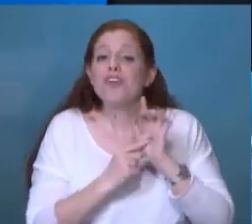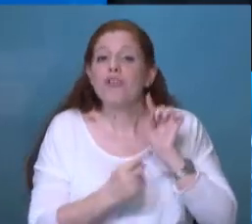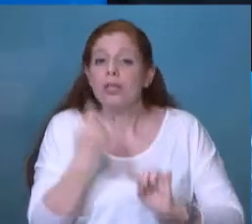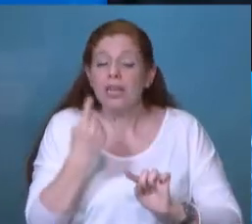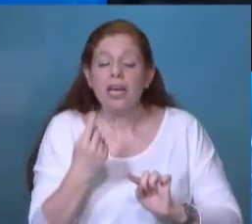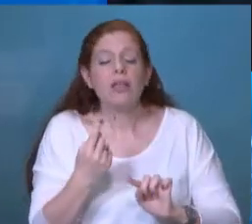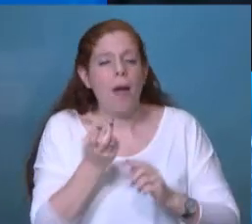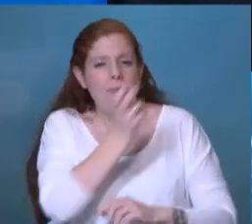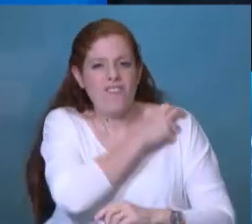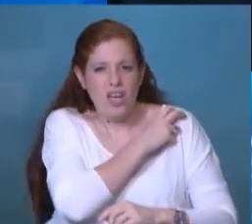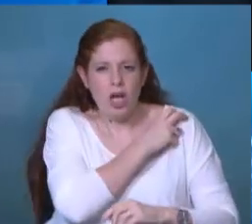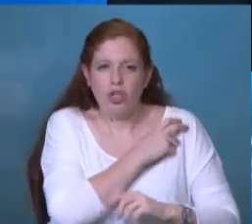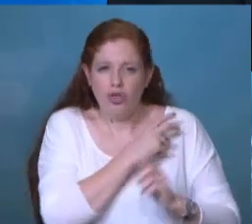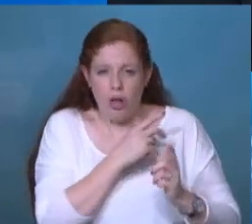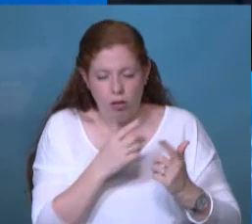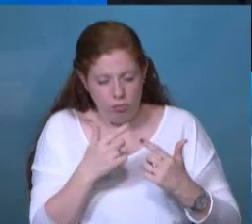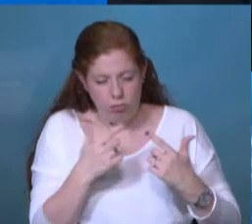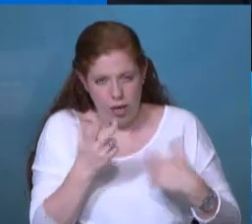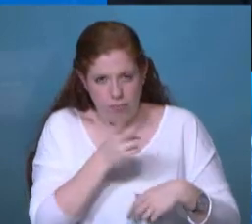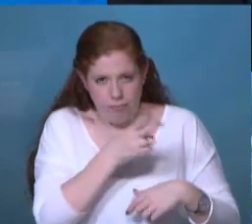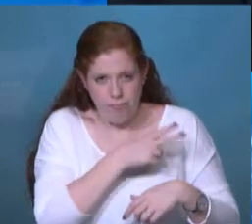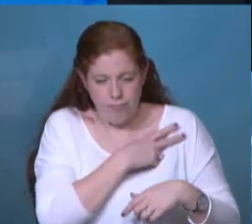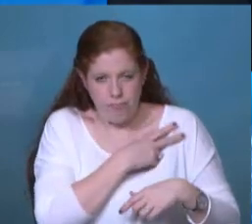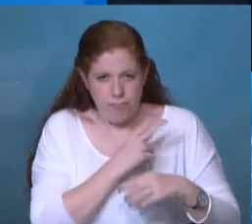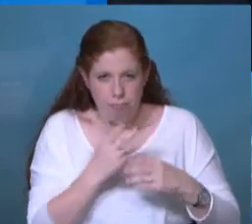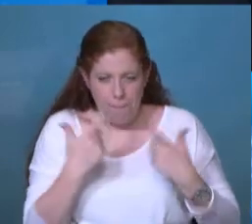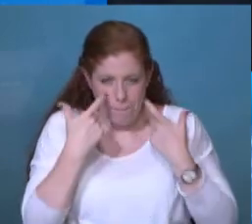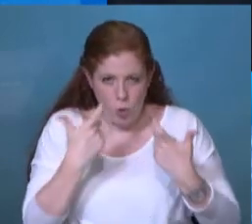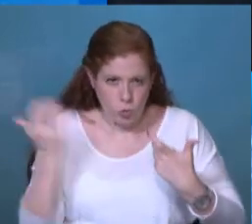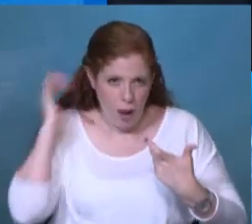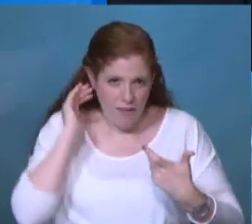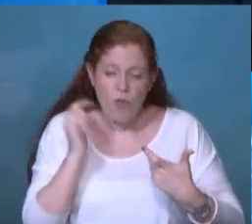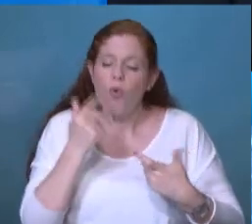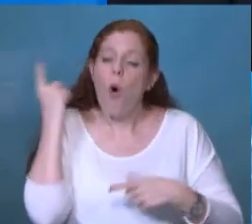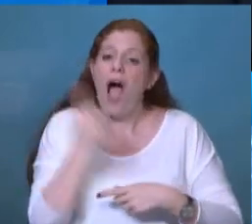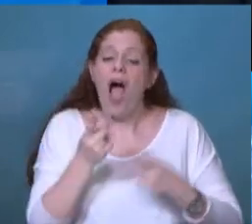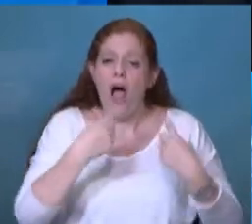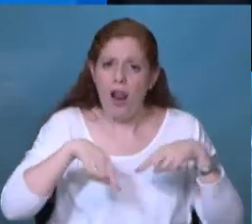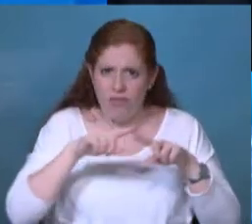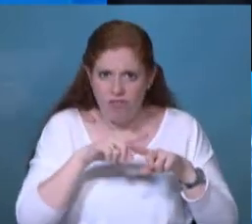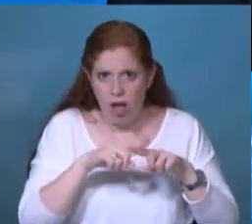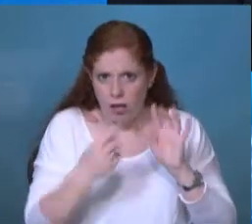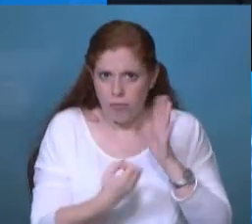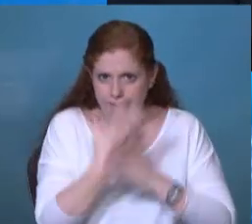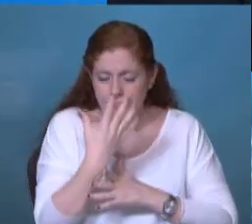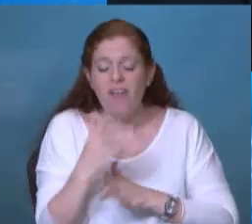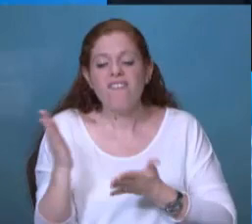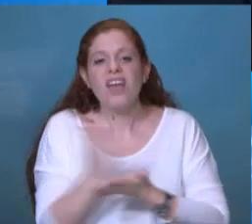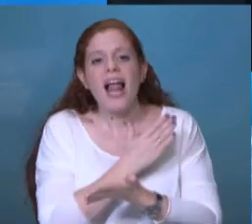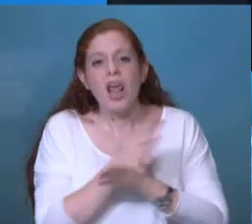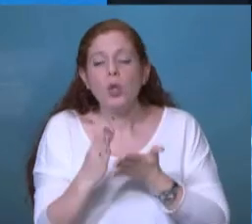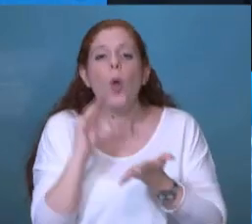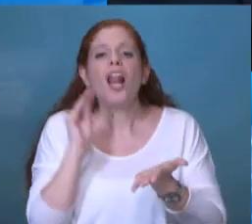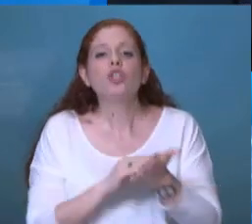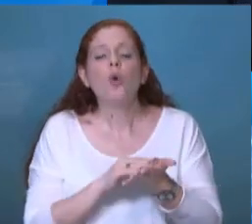הגבול, ניצב קובי שבתאי, הורה על ועדת בדיקה, והוועדה, בראשות סגנו, קצין בדרגת תת-ניצב, החליטה לרשום